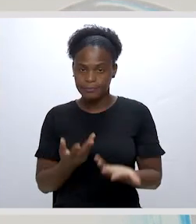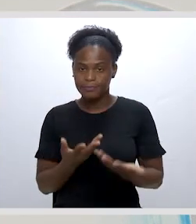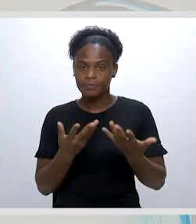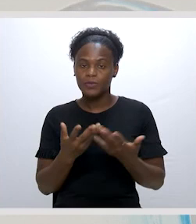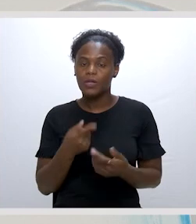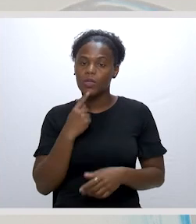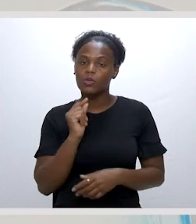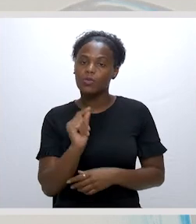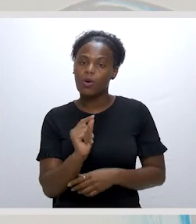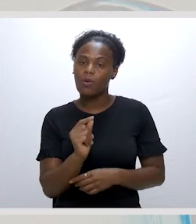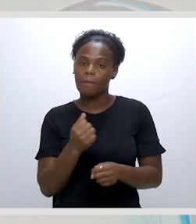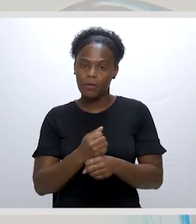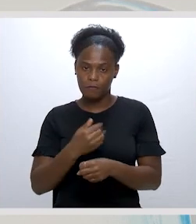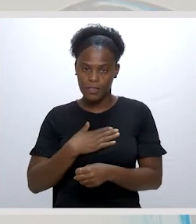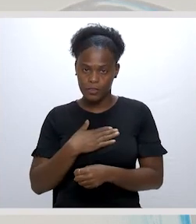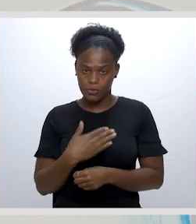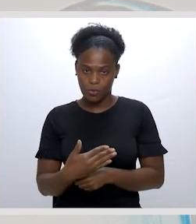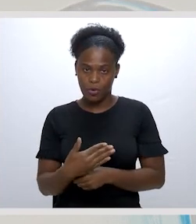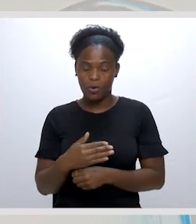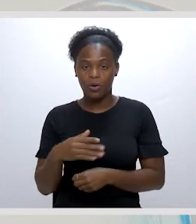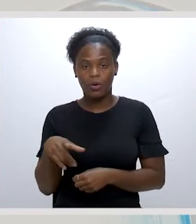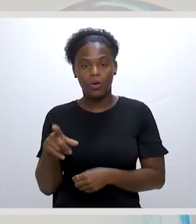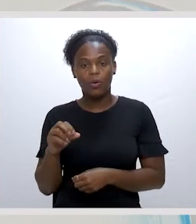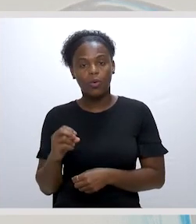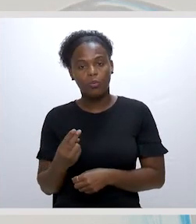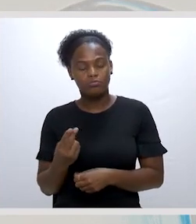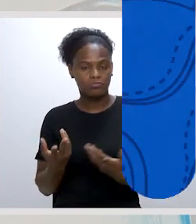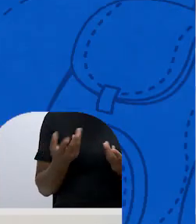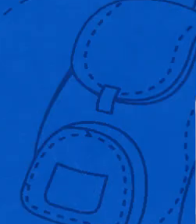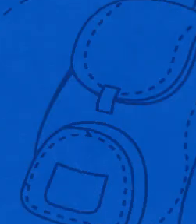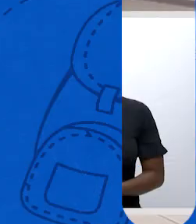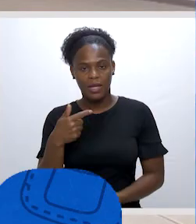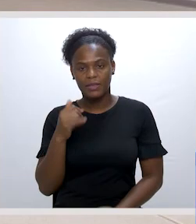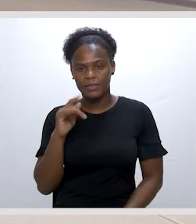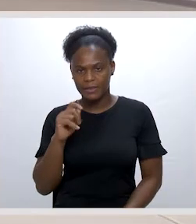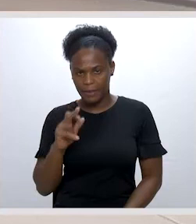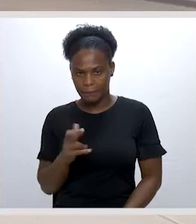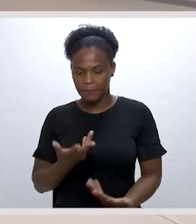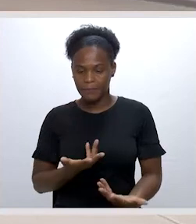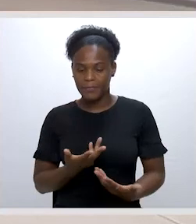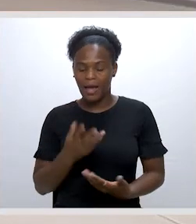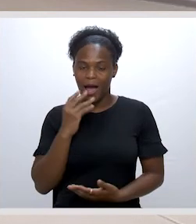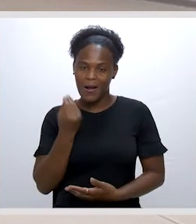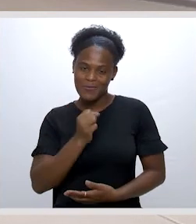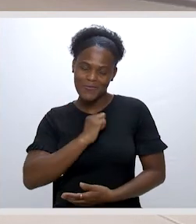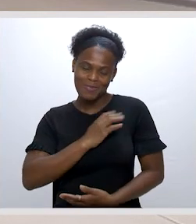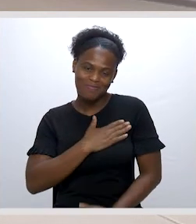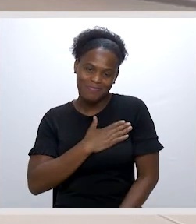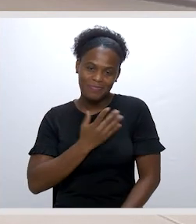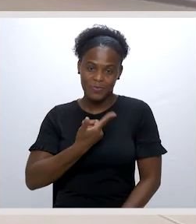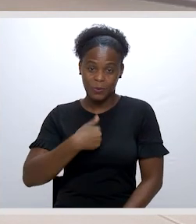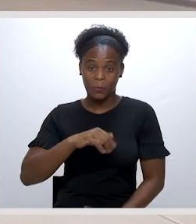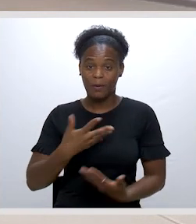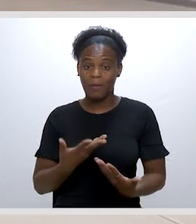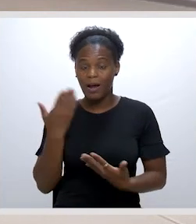les noms des professions ou des métiers. Mes chers élèves, nous sommes à la fin de